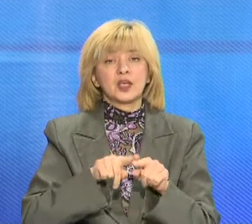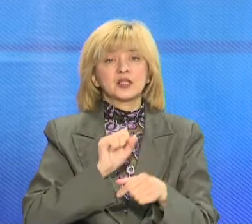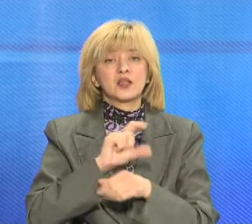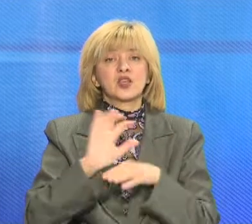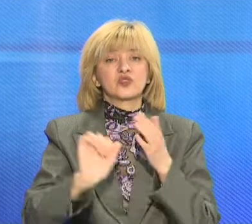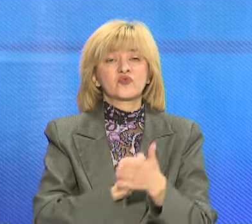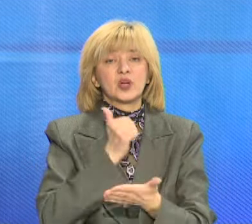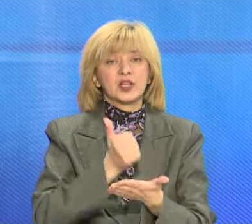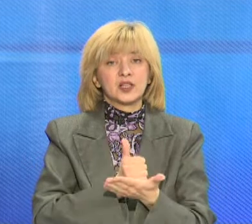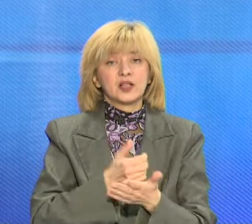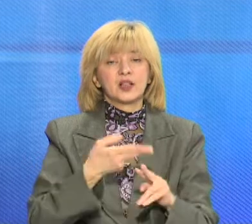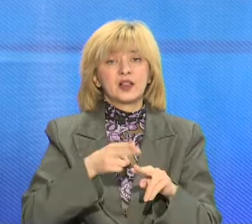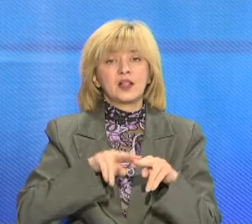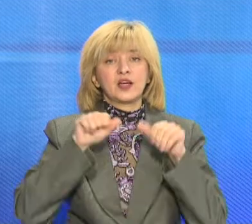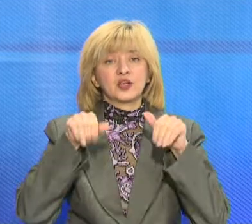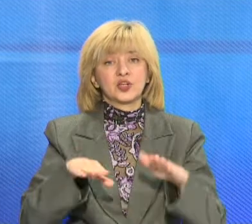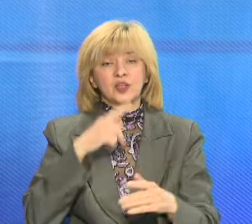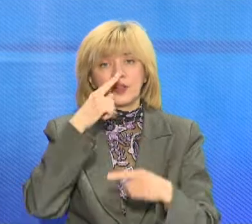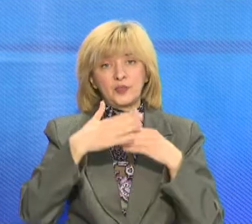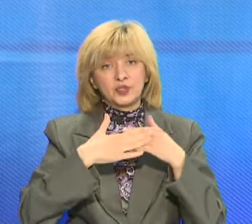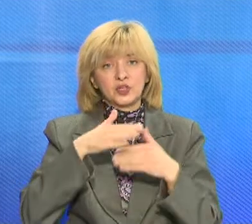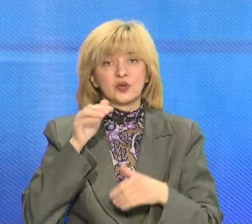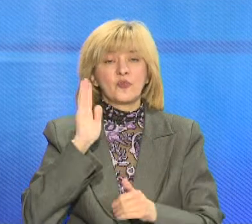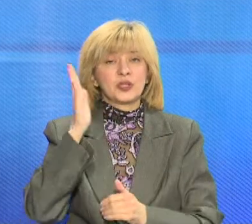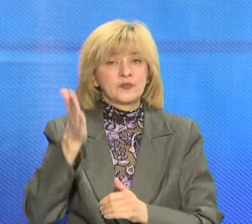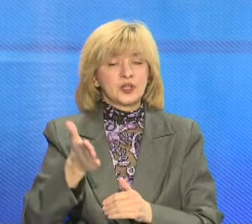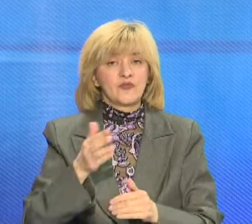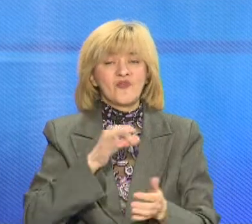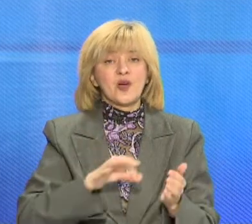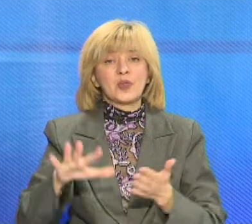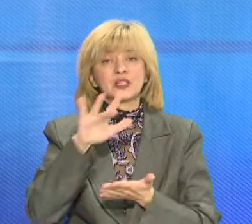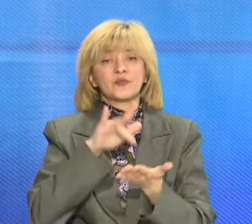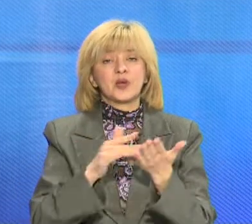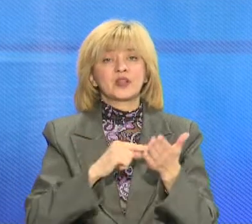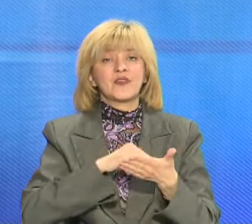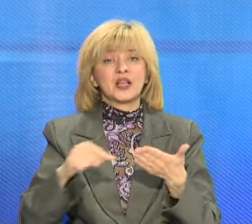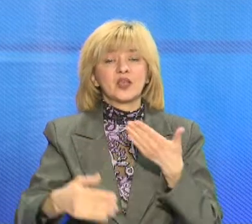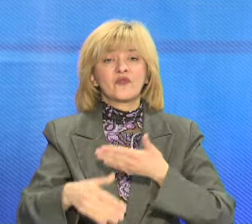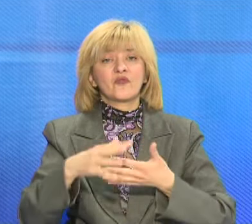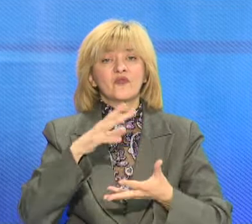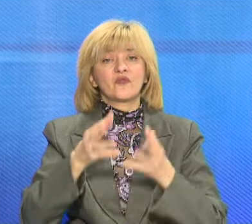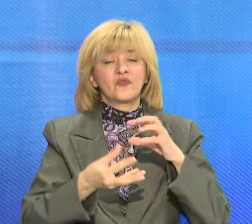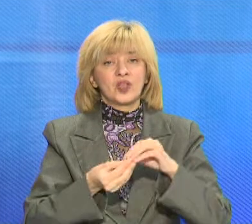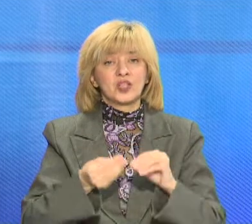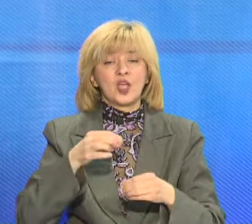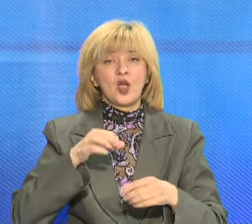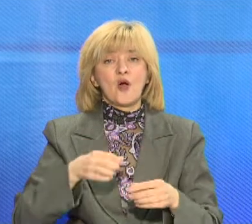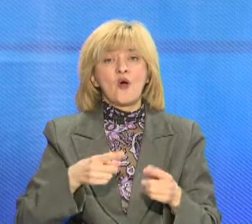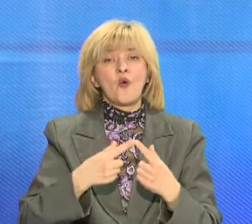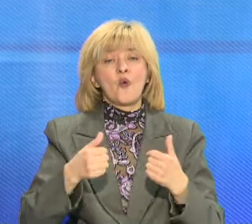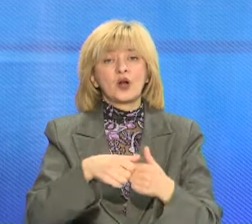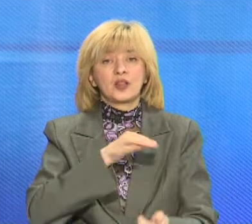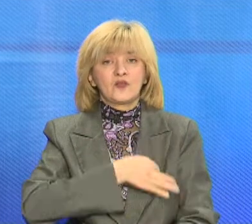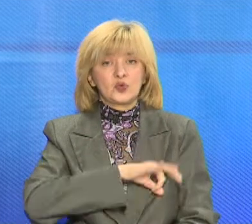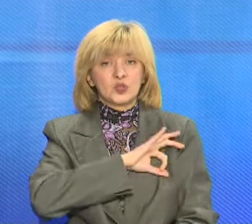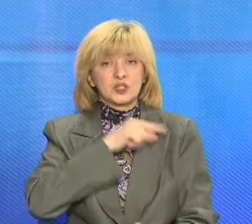приоритетный рад для решения на ближайшую перспективу. У областном центре подвели выники працы органов юстиции Гродинщины за 2021